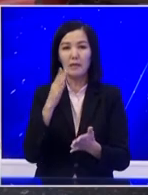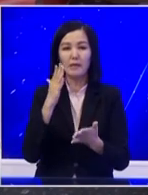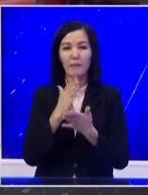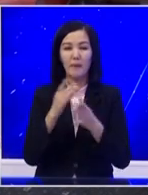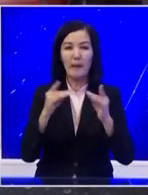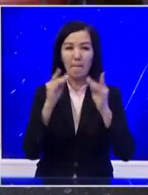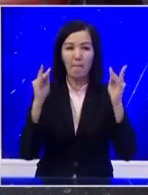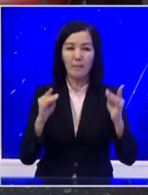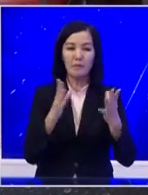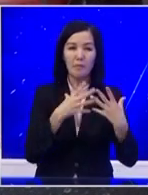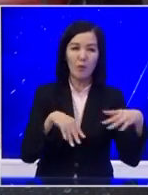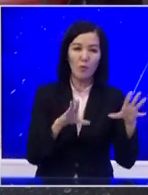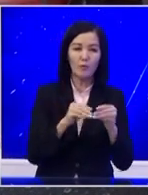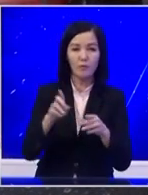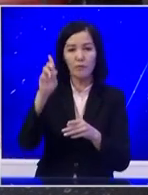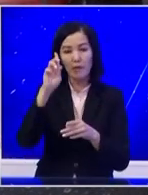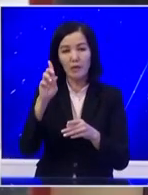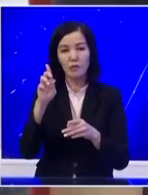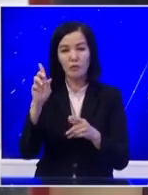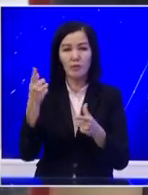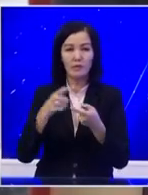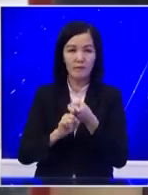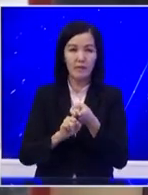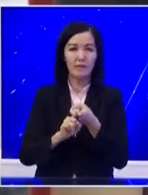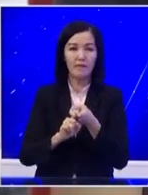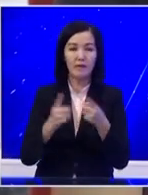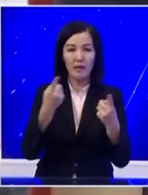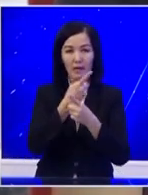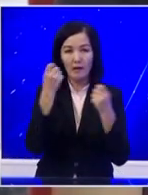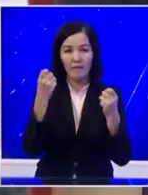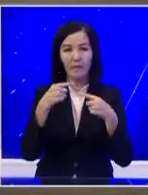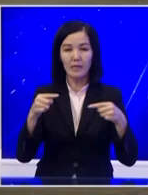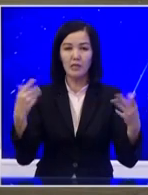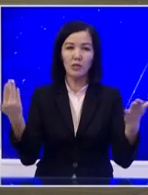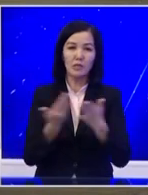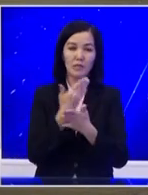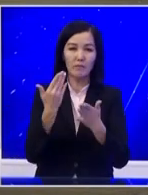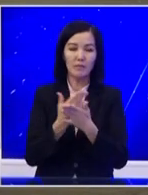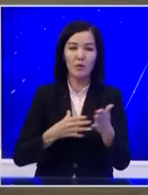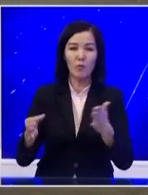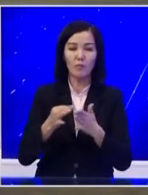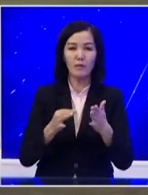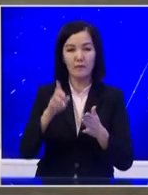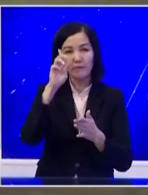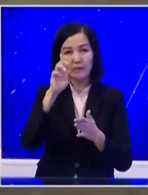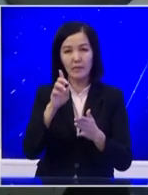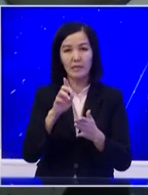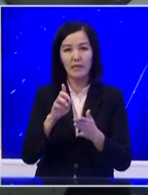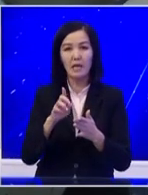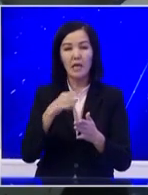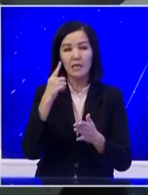мостом между обществом и государством, оперативно информируя население о различных событиях в области и стране. Затем они